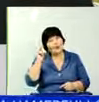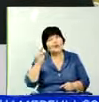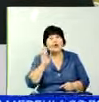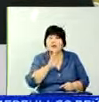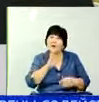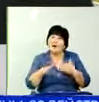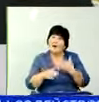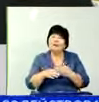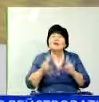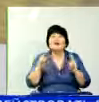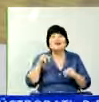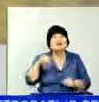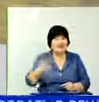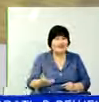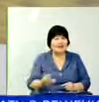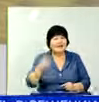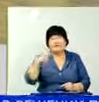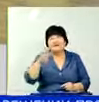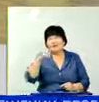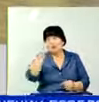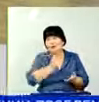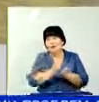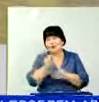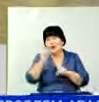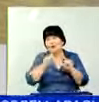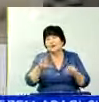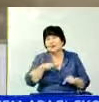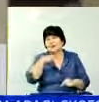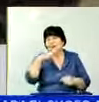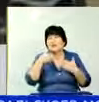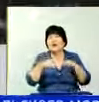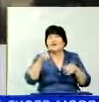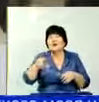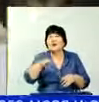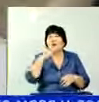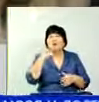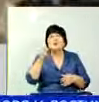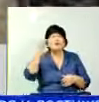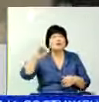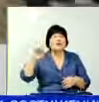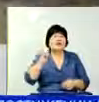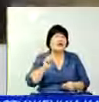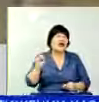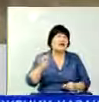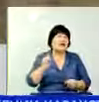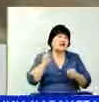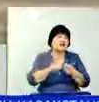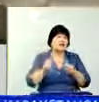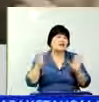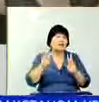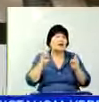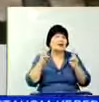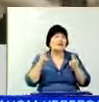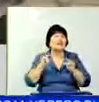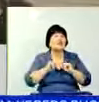маме помогать, и на танцах. За 24 года работы школы было несколько выпускников. Многие из учеников Елены Алексеевны связали судьбу с